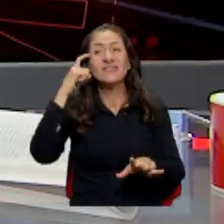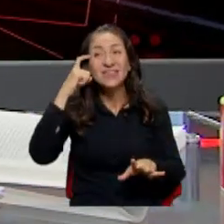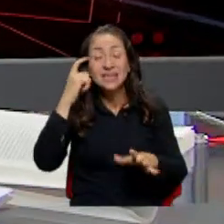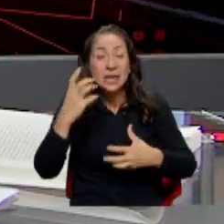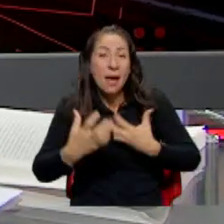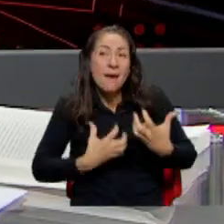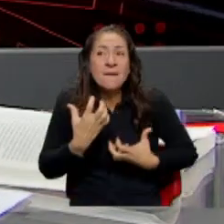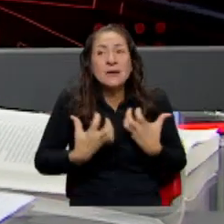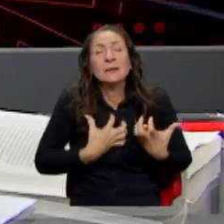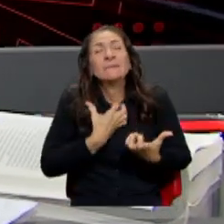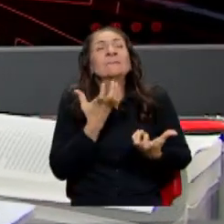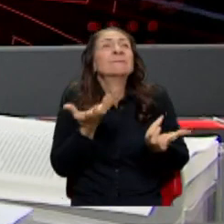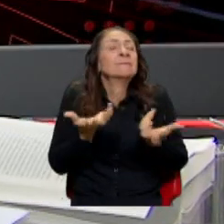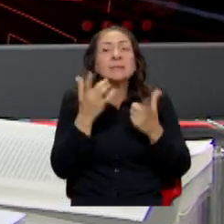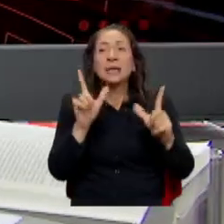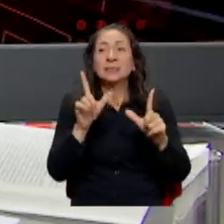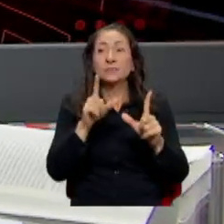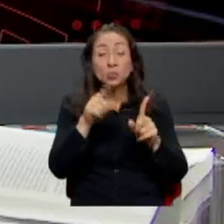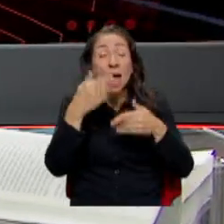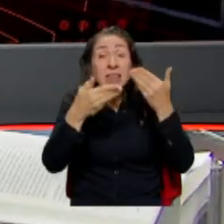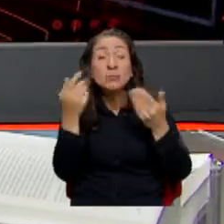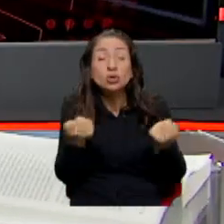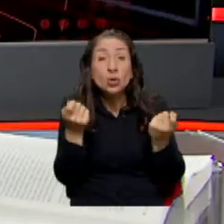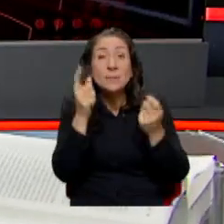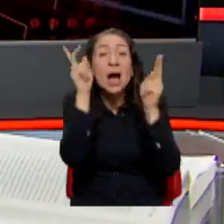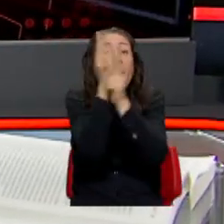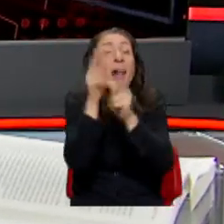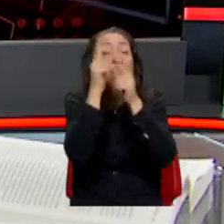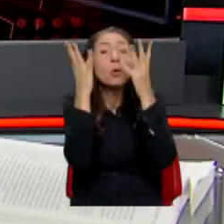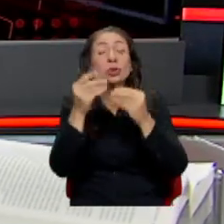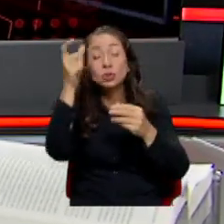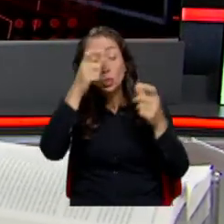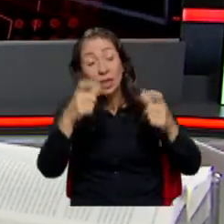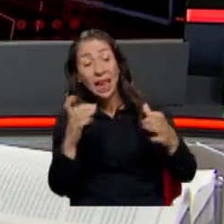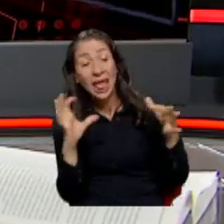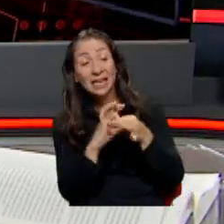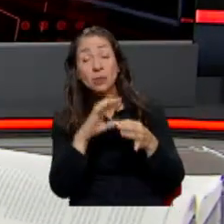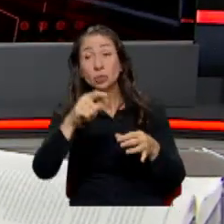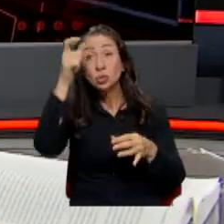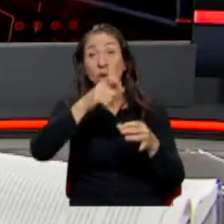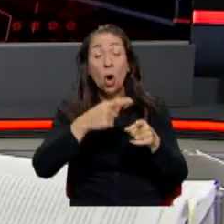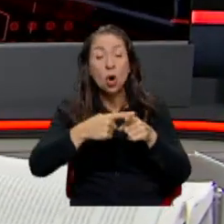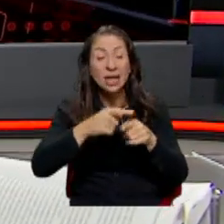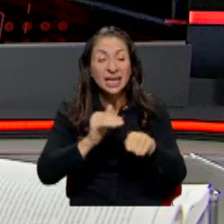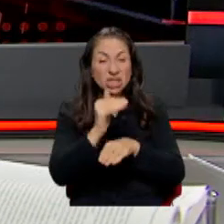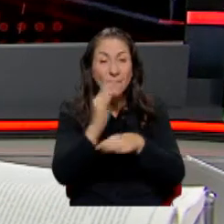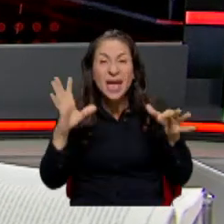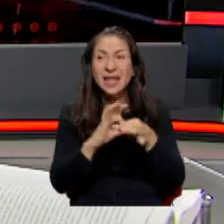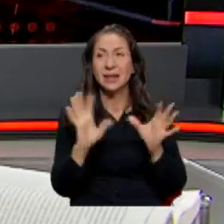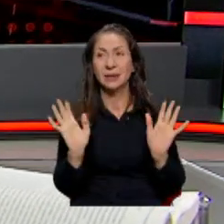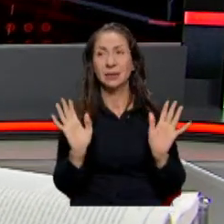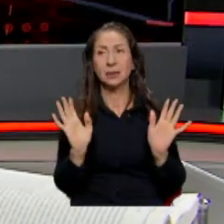tutku lazım. Bunu anlatmaya çalışıyorum. Bir hayali olacak bu ülkeyle ilgili, bu ülkedeki ortak yaşamla ilgili.